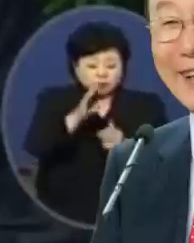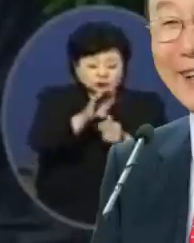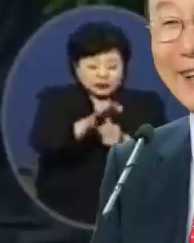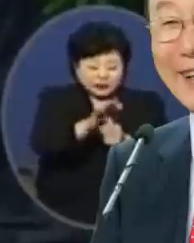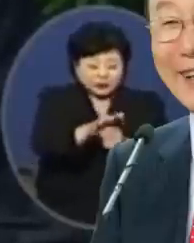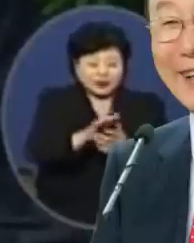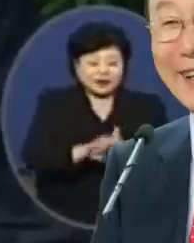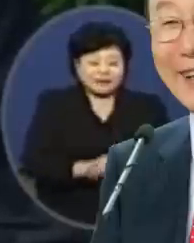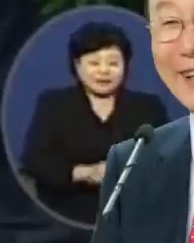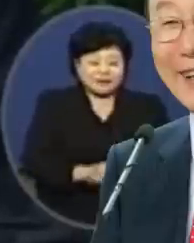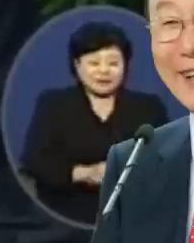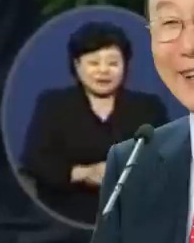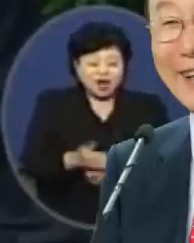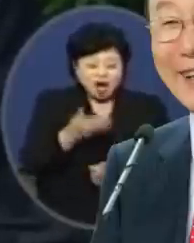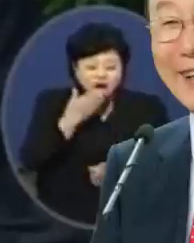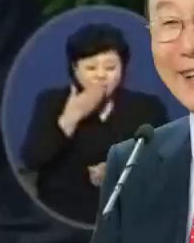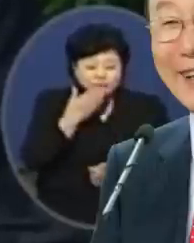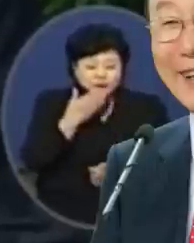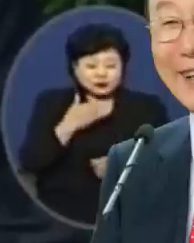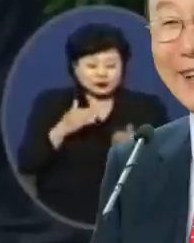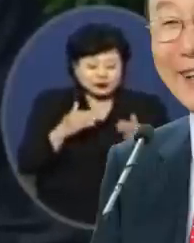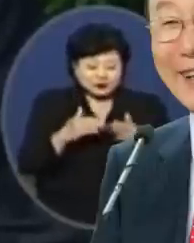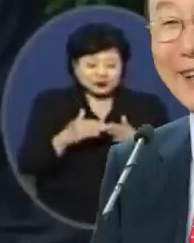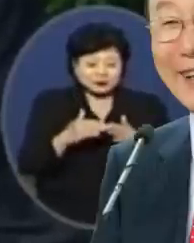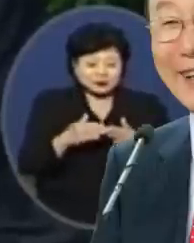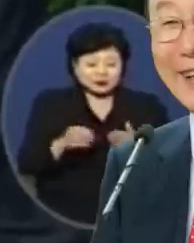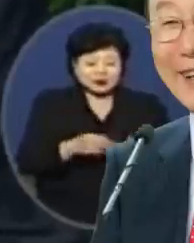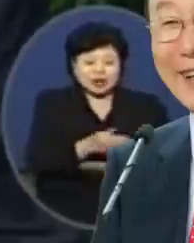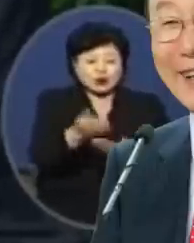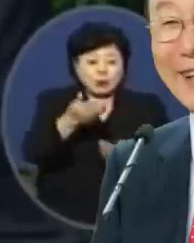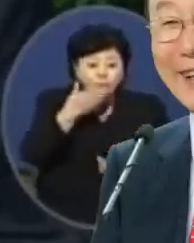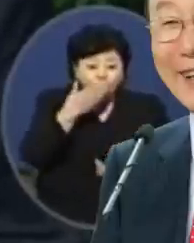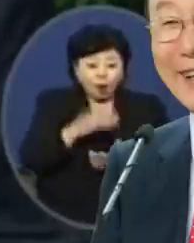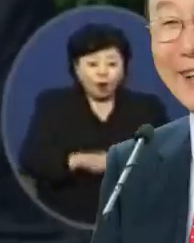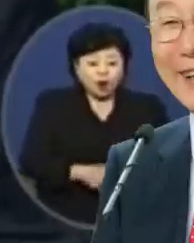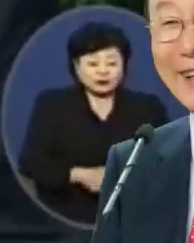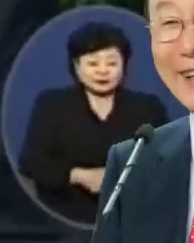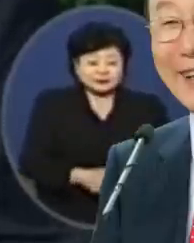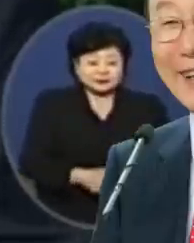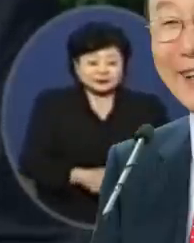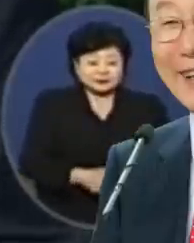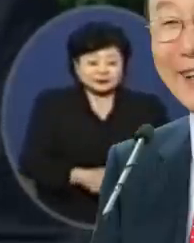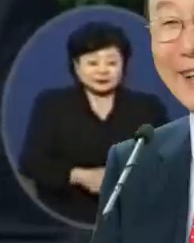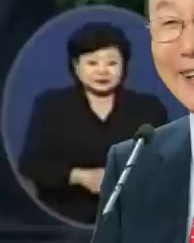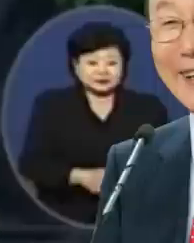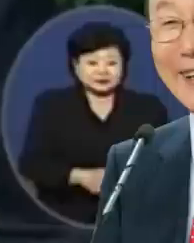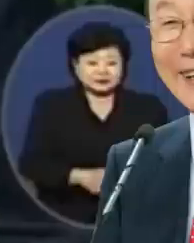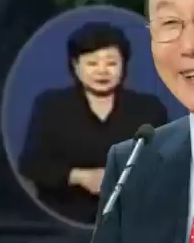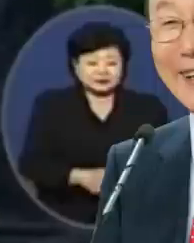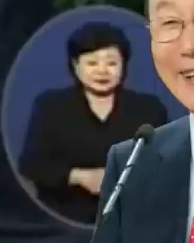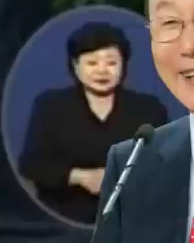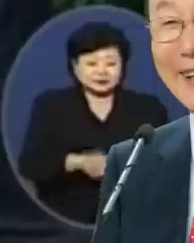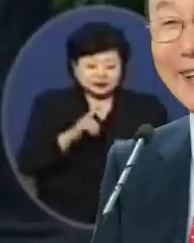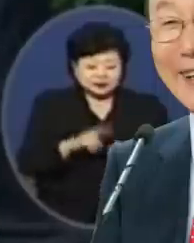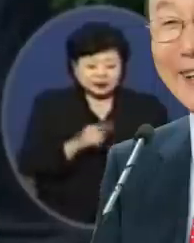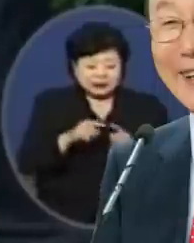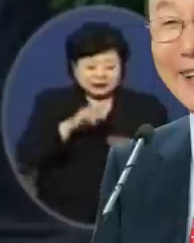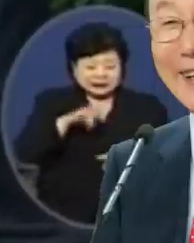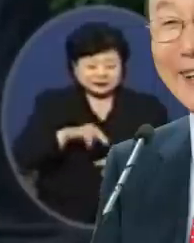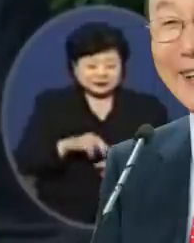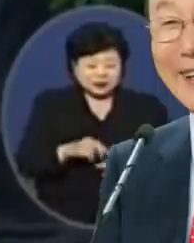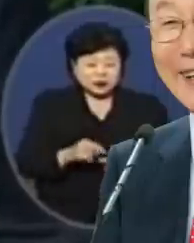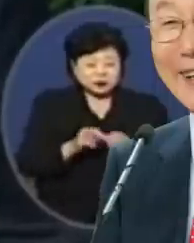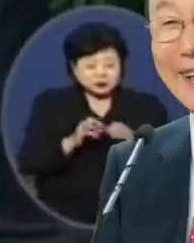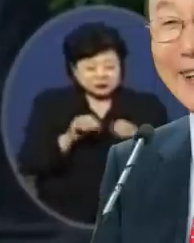음식을 집에 회수와서 나누고 적어도 그렇게 성경에